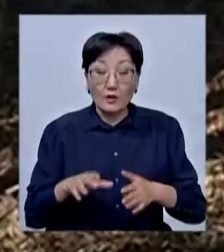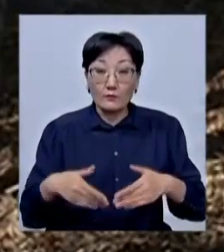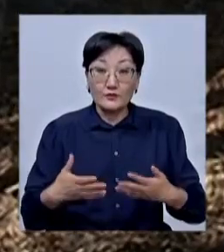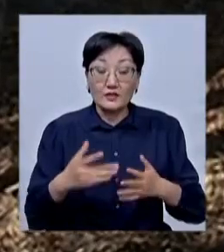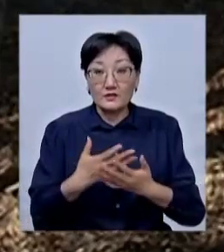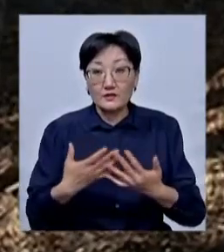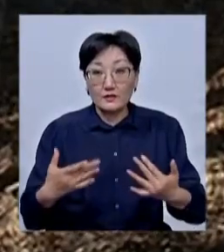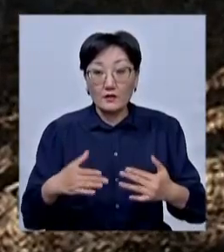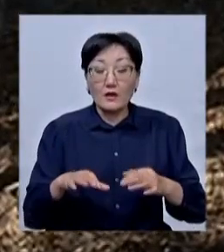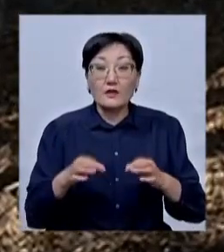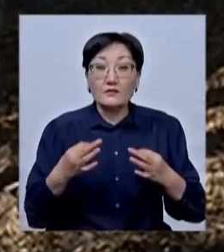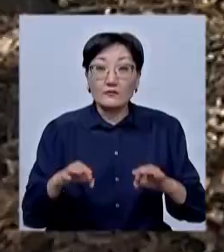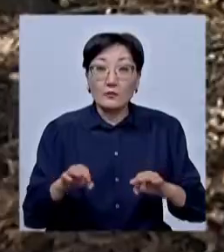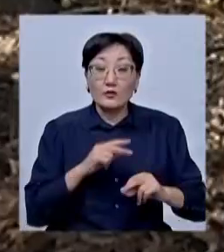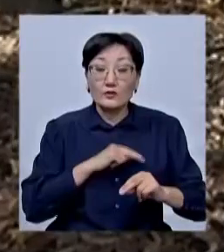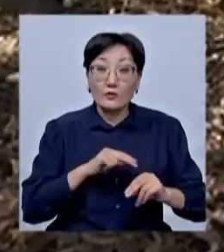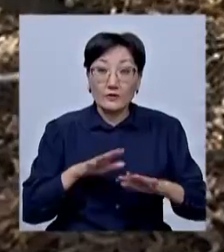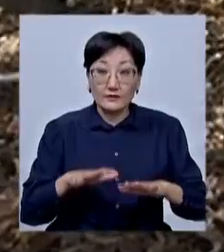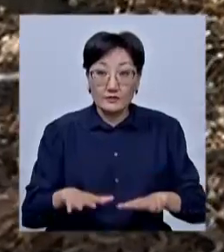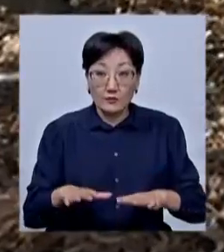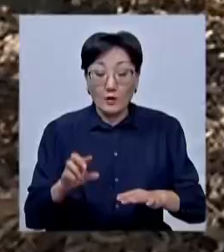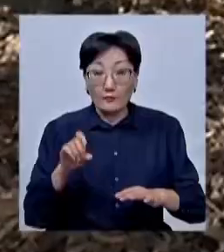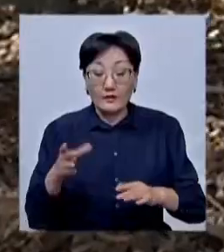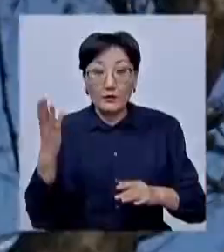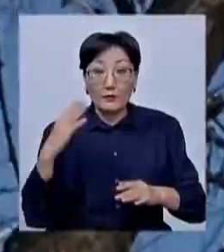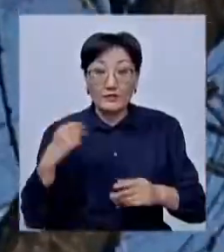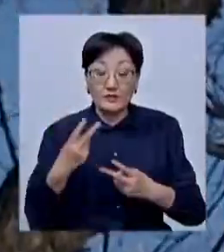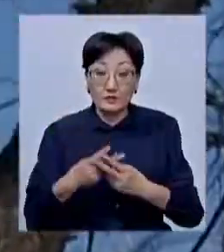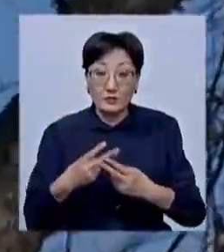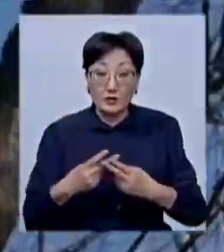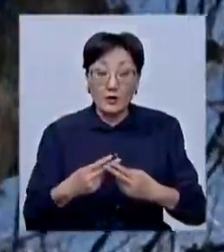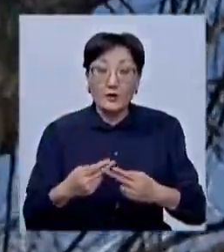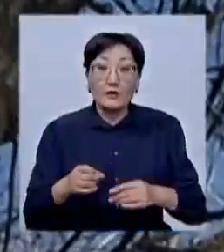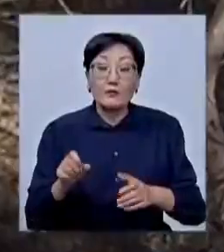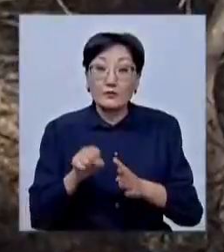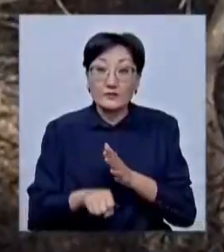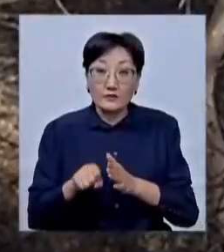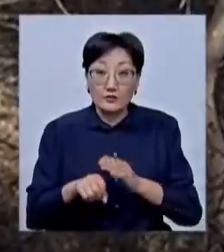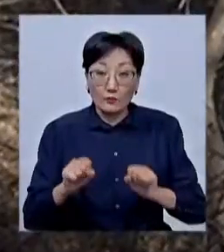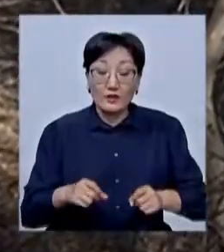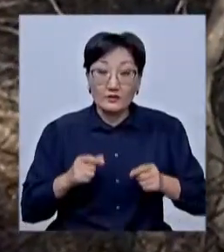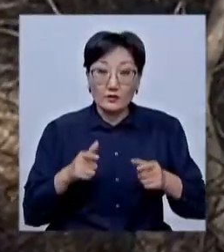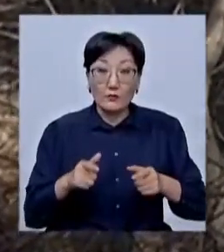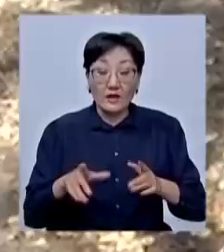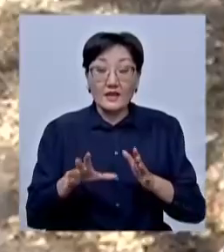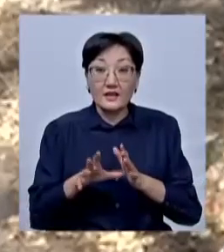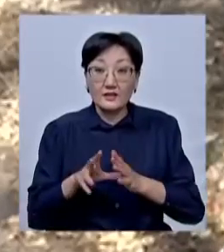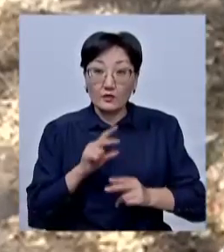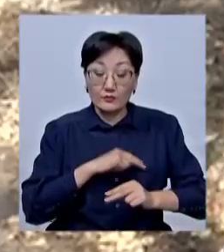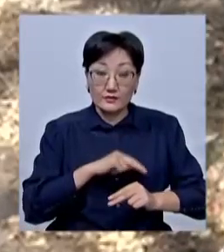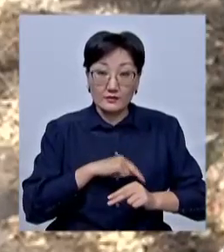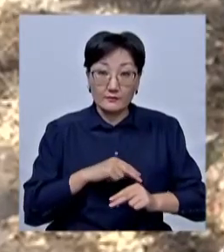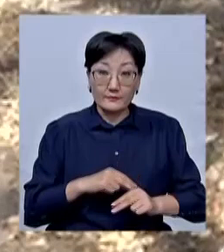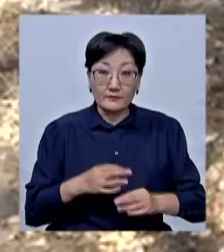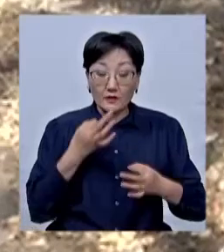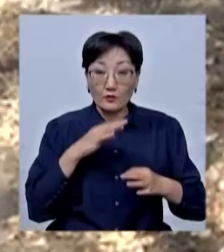предоставляя различные вакансии в сфере услуг. К примеру, Берег, в прошлом осужденный за неумышленное убийство, смог устроиться электриком. В моем случае